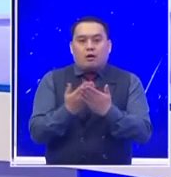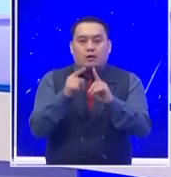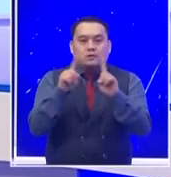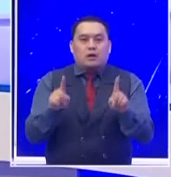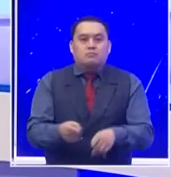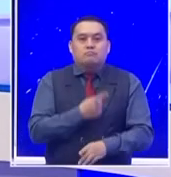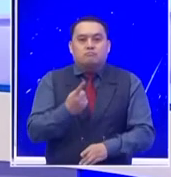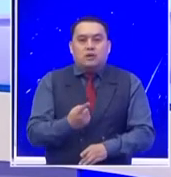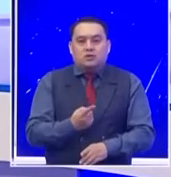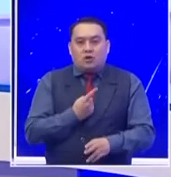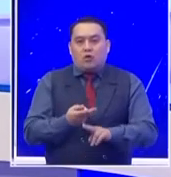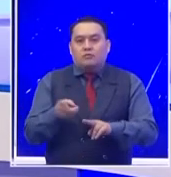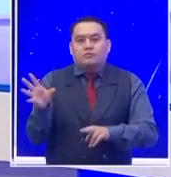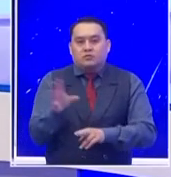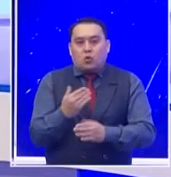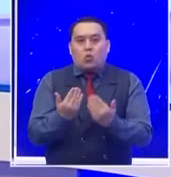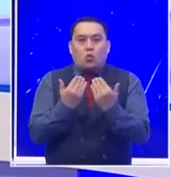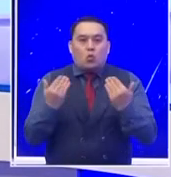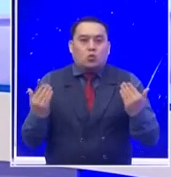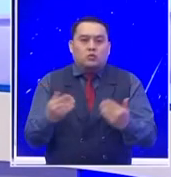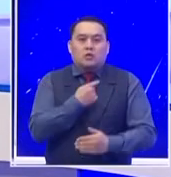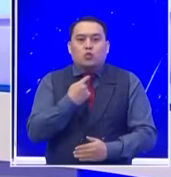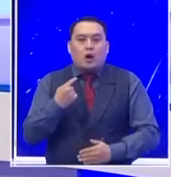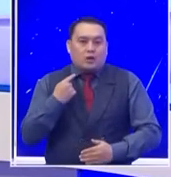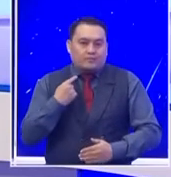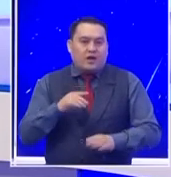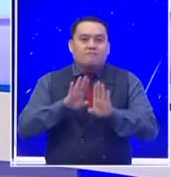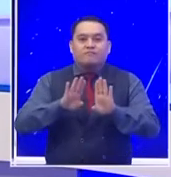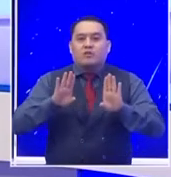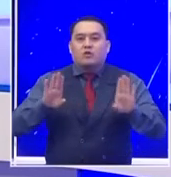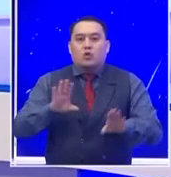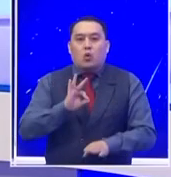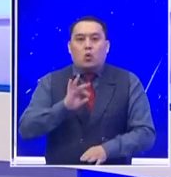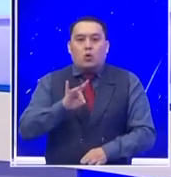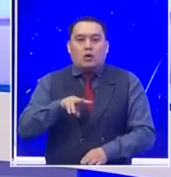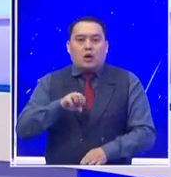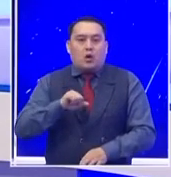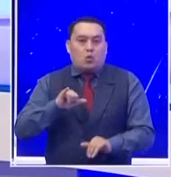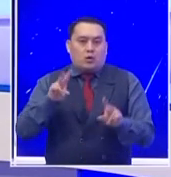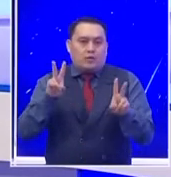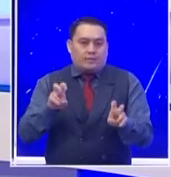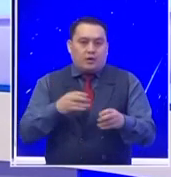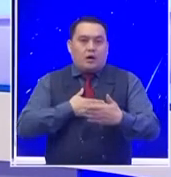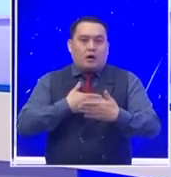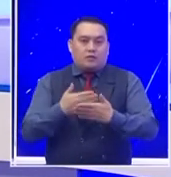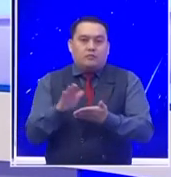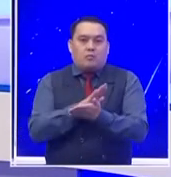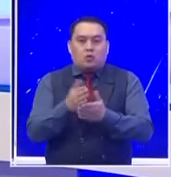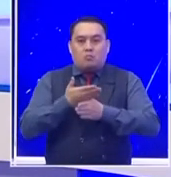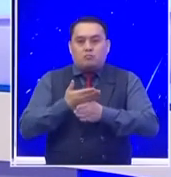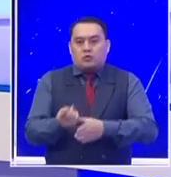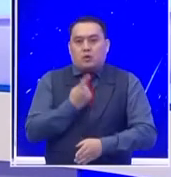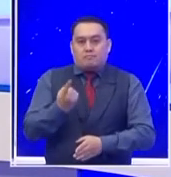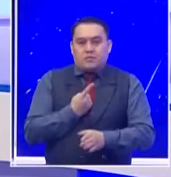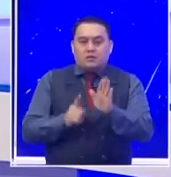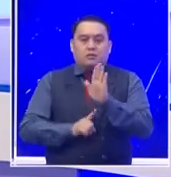кисти и красок украсили художественную галерею талда кургана выставка орле в рамках кода волонтеров ознаменовалось и мастер-классам